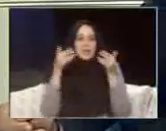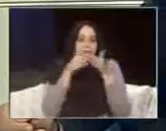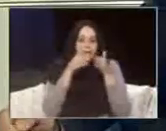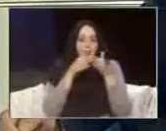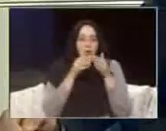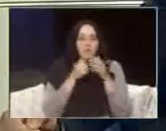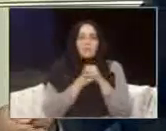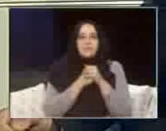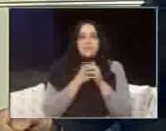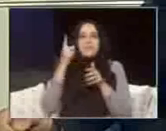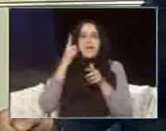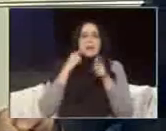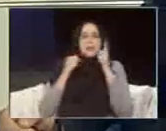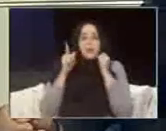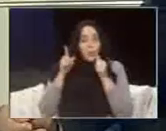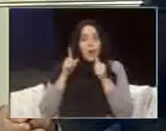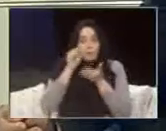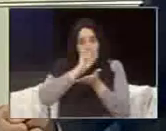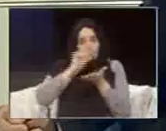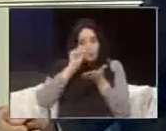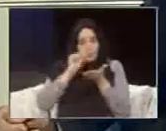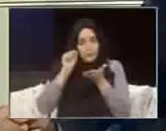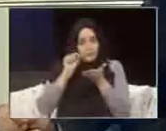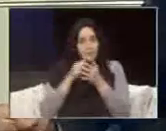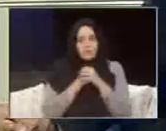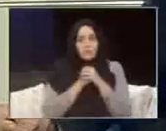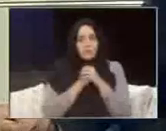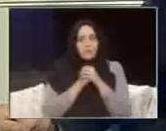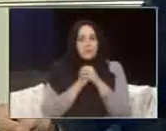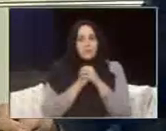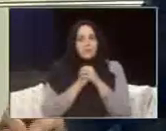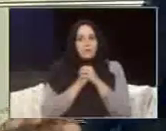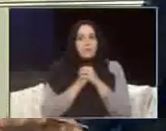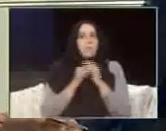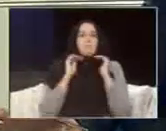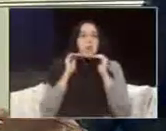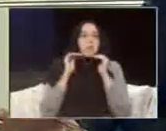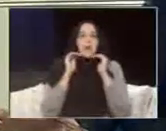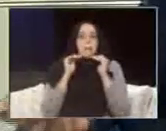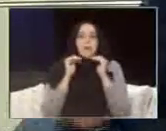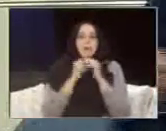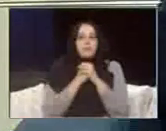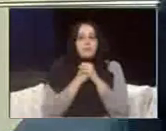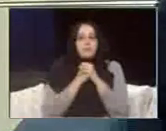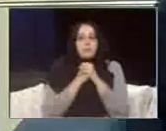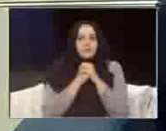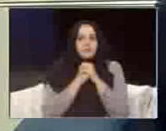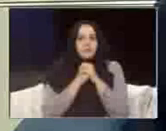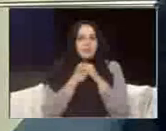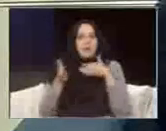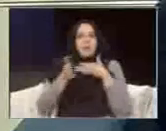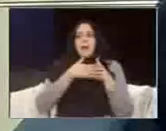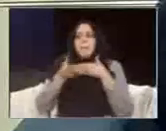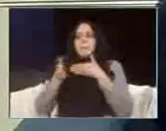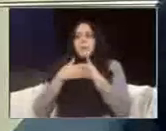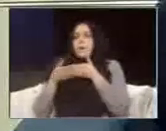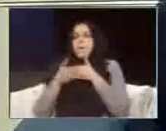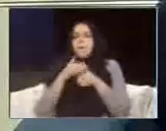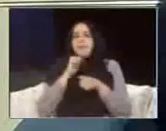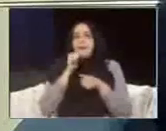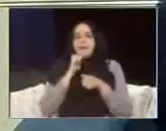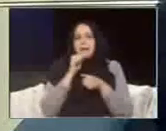عليك، انت يا هذا المدير كتبتي به شكوى للمسؤول اللي فوقه؟ مهما مهما مهما ما كان لا سيدة قابل على البيبان، قابل على البيبان، كاين